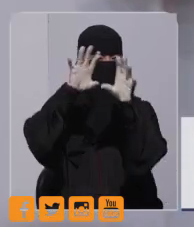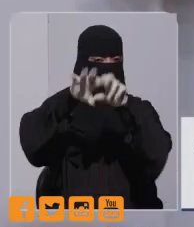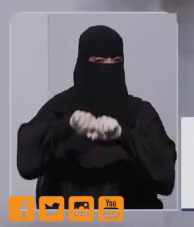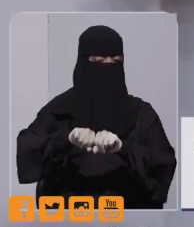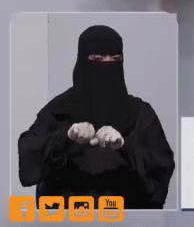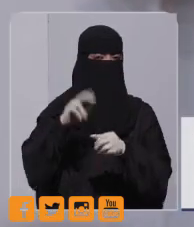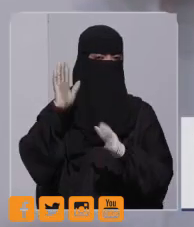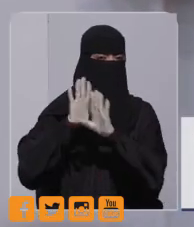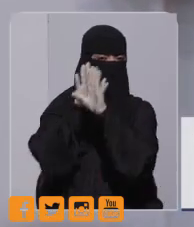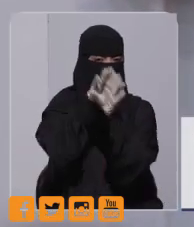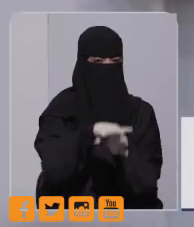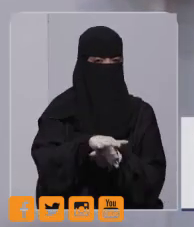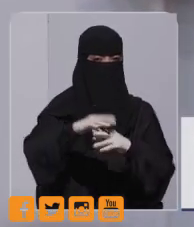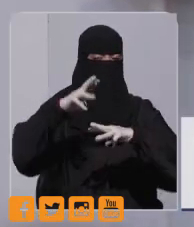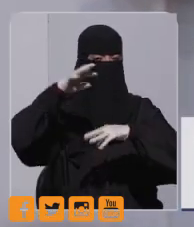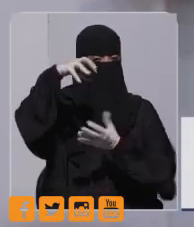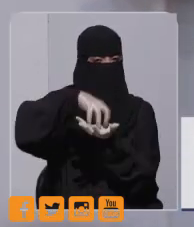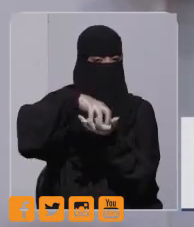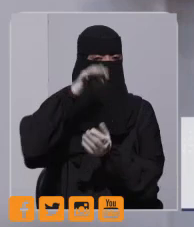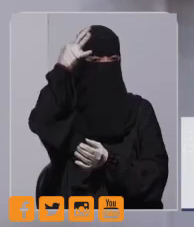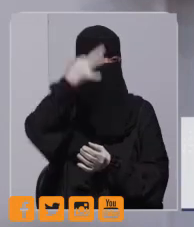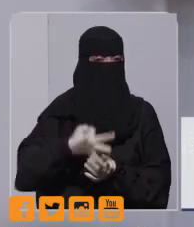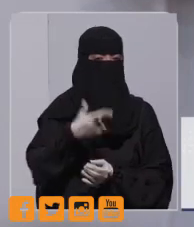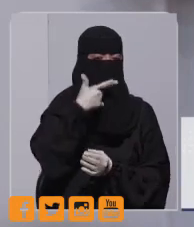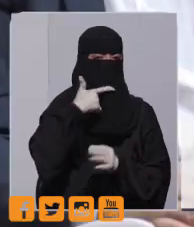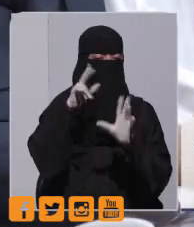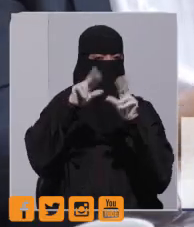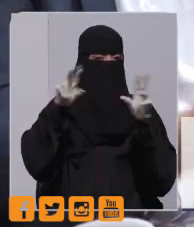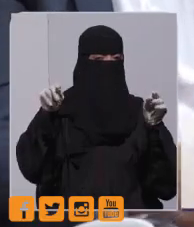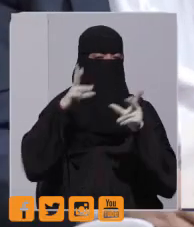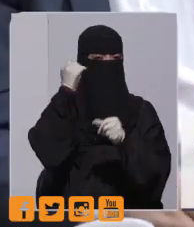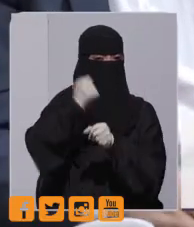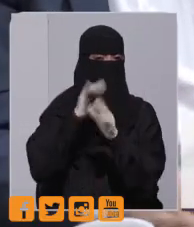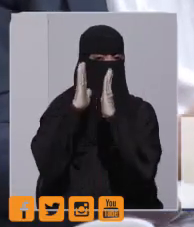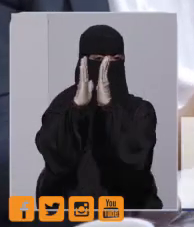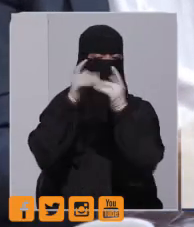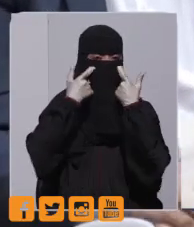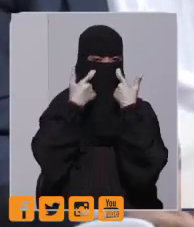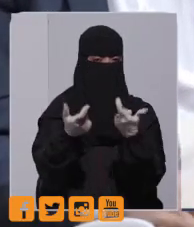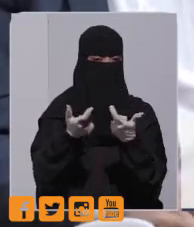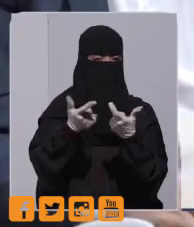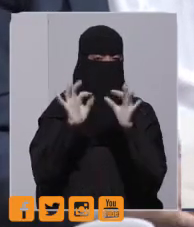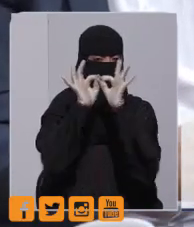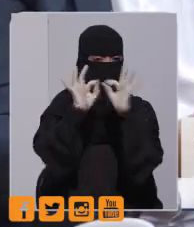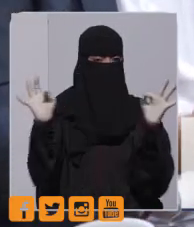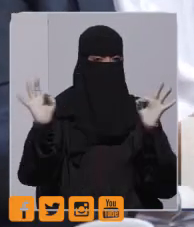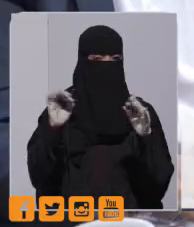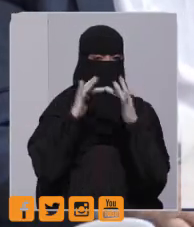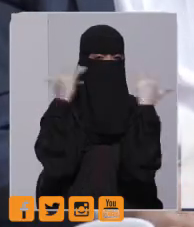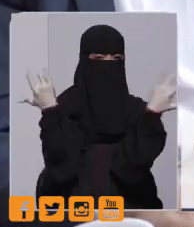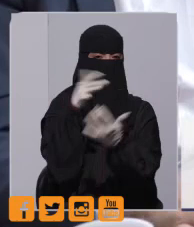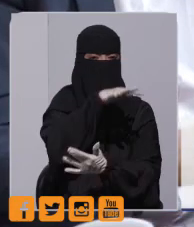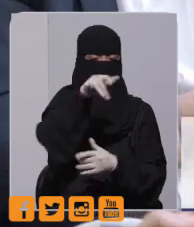توظيف الدعم في مكانه المناسب واشد مدير اوتشافن جانبه بالحرص الذي ابدته السلطه المحليه في العاصمه